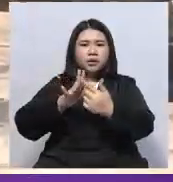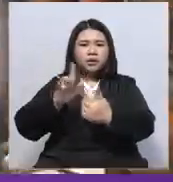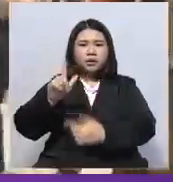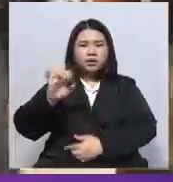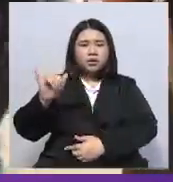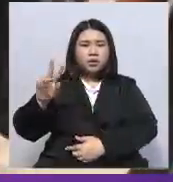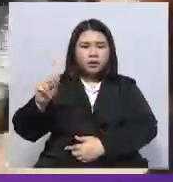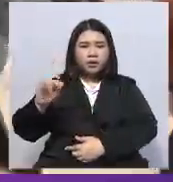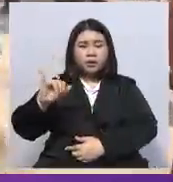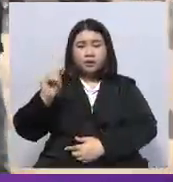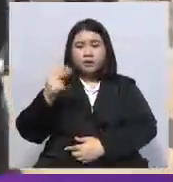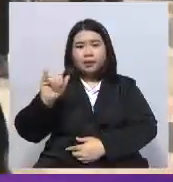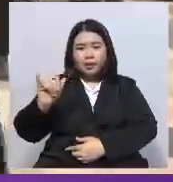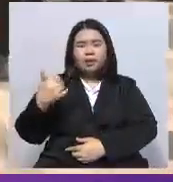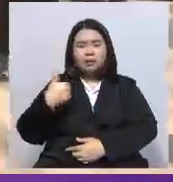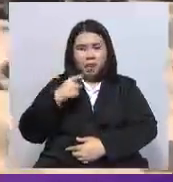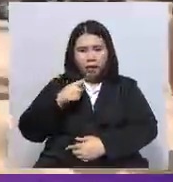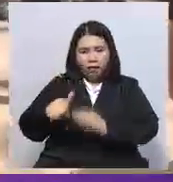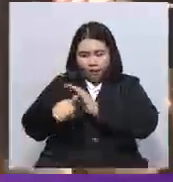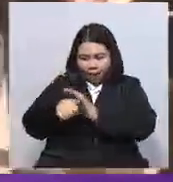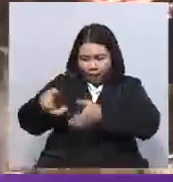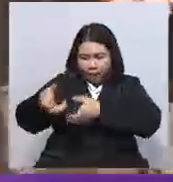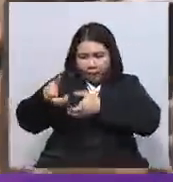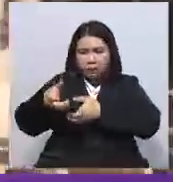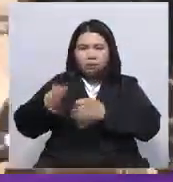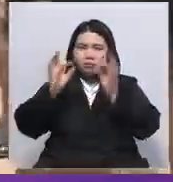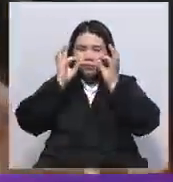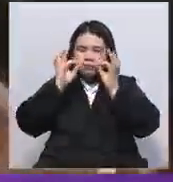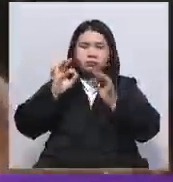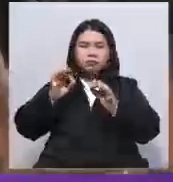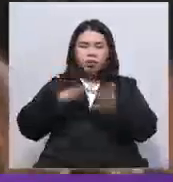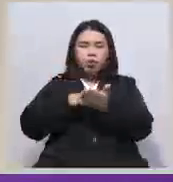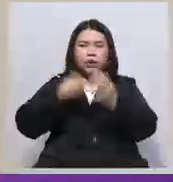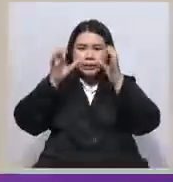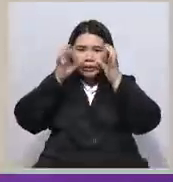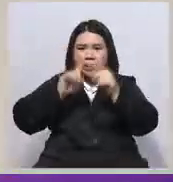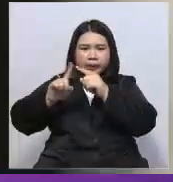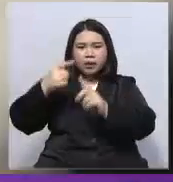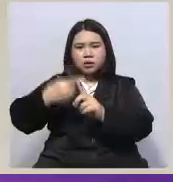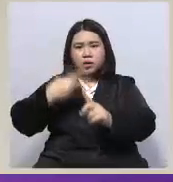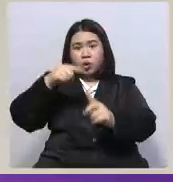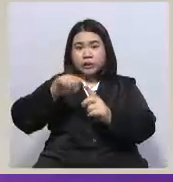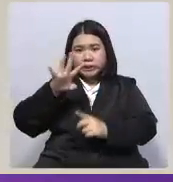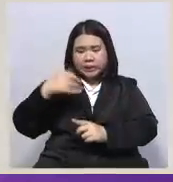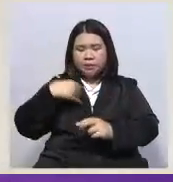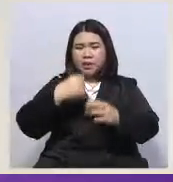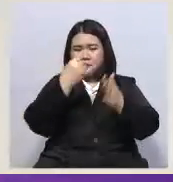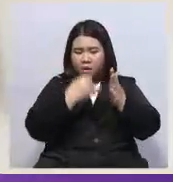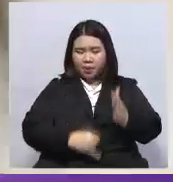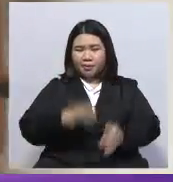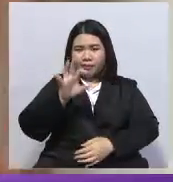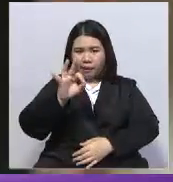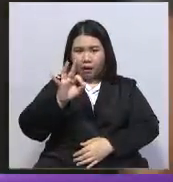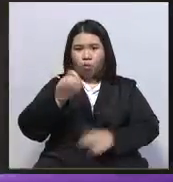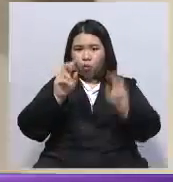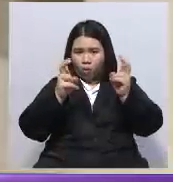นที่ร่วมกันล่าสัตว์ป่าในเขตรักษาพันธุ์สัตว์ป่าทุ่งใหญ่นเรศวรเมื่อวันที่4กุมภาพันธ์ที่ผ่านมารวม9ข้อหาในสำนว